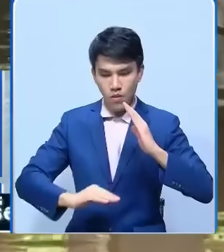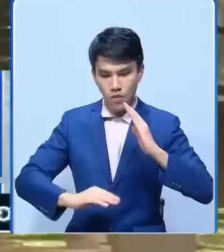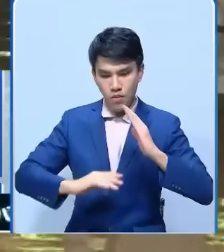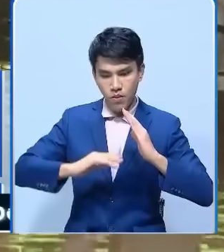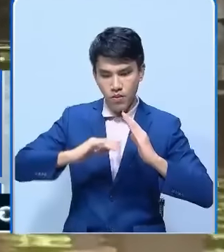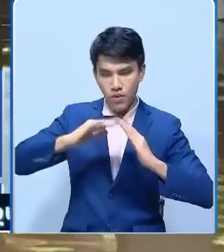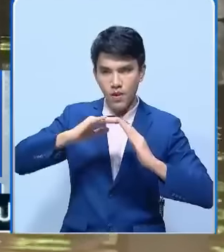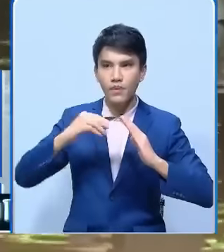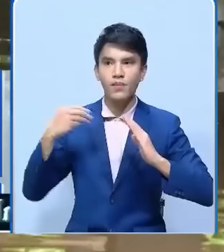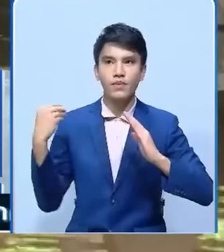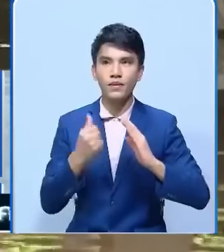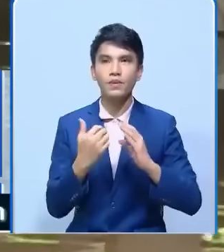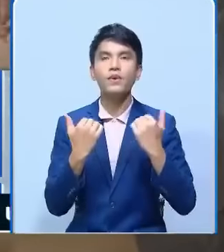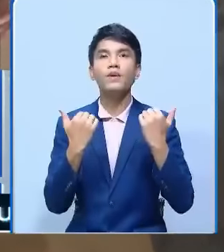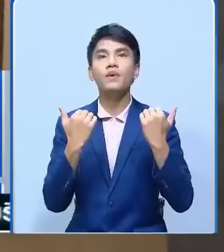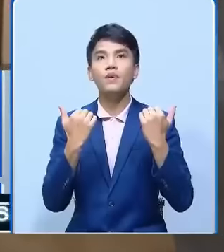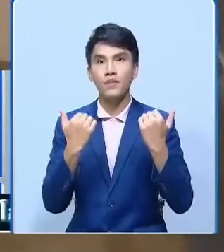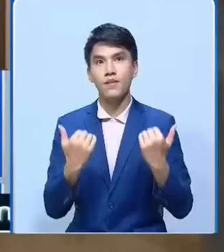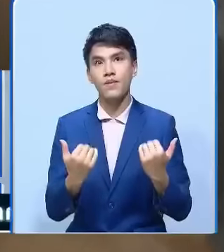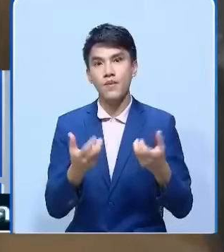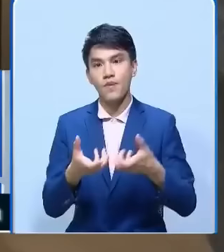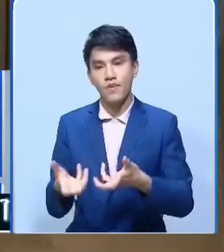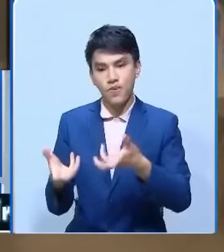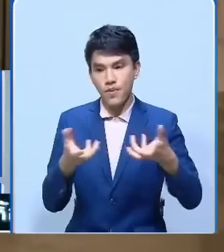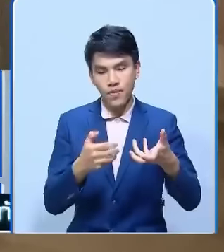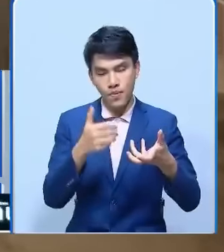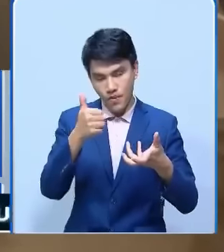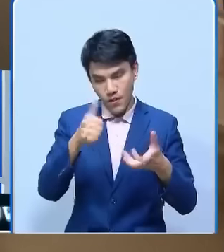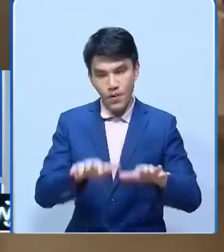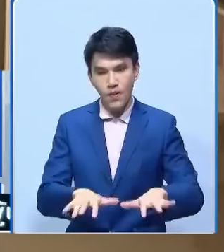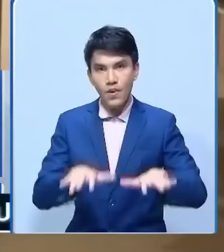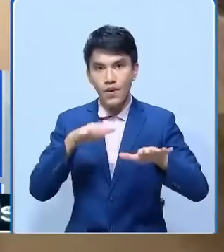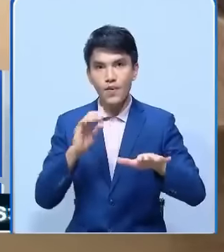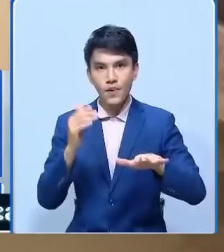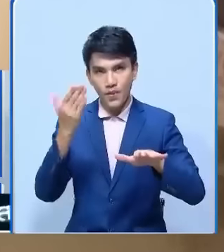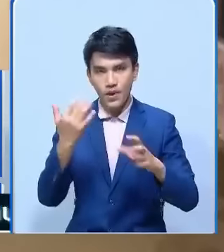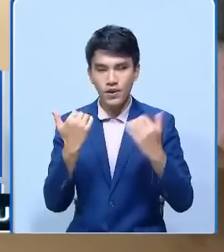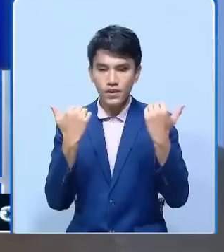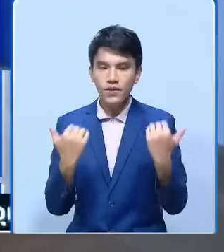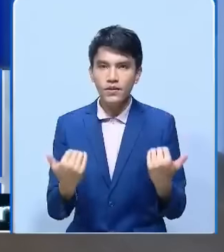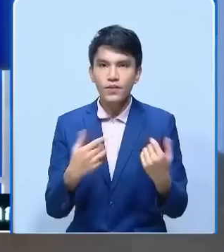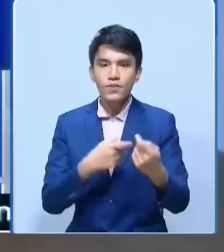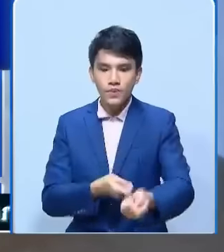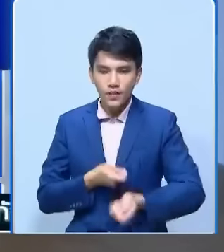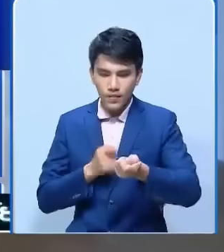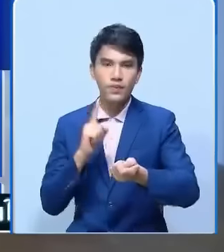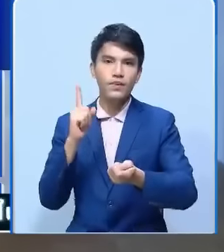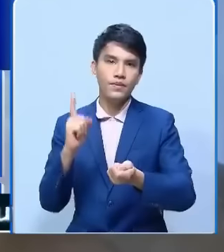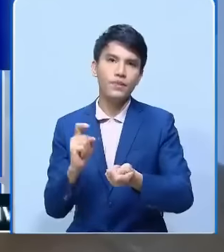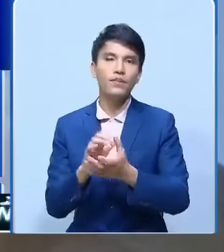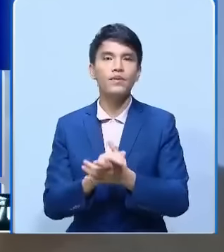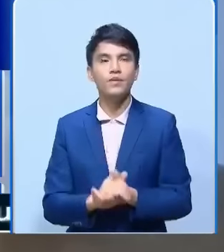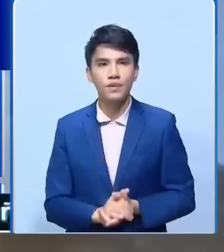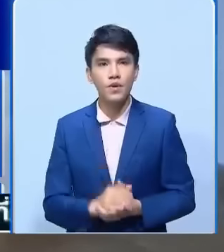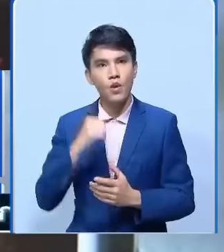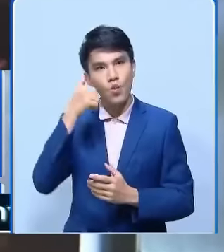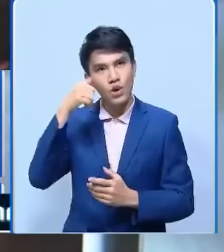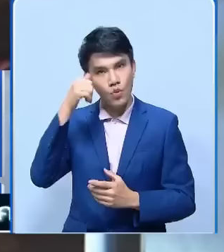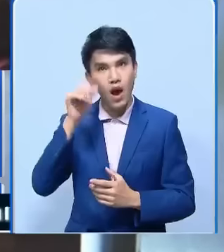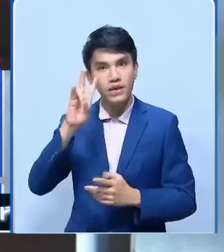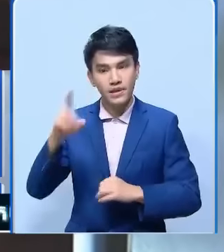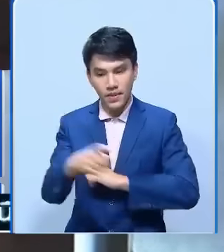ดเร็วจนทำให้ไม่สามารถเก็บของบางอย่างได้ทันก็ต้องปล่อยจมน้ำไปนะครับและตอนนี้พื้นที่การเกษตรเสียหายหนักอีก7วันจะเกี่